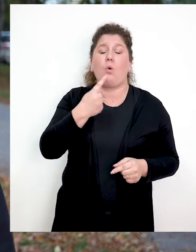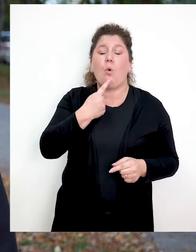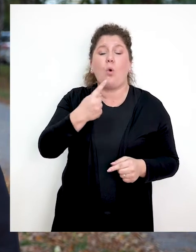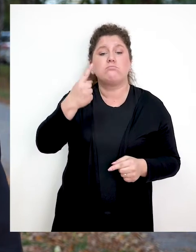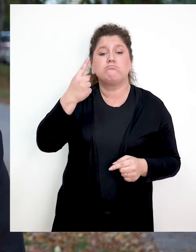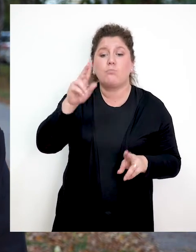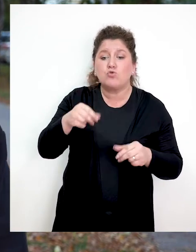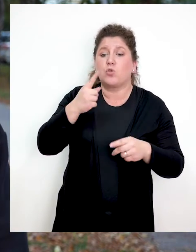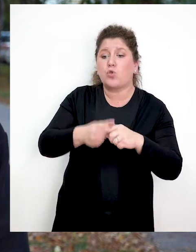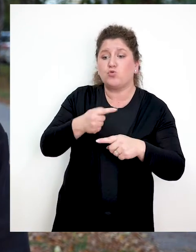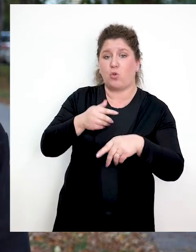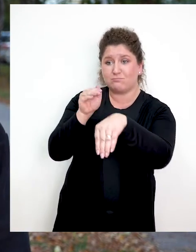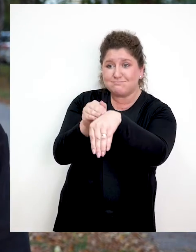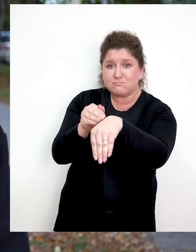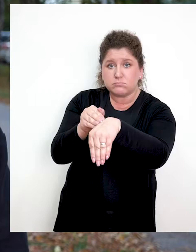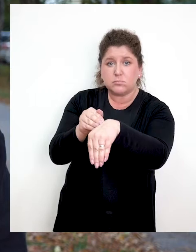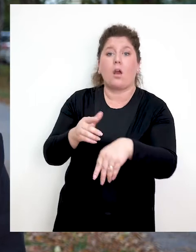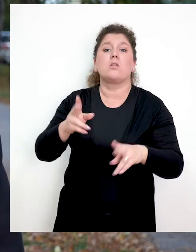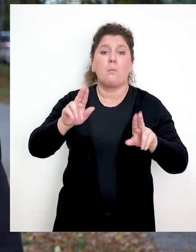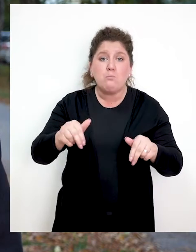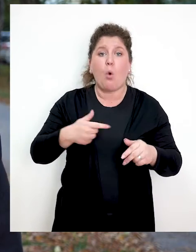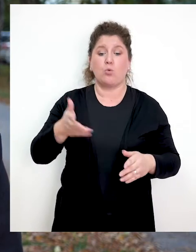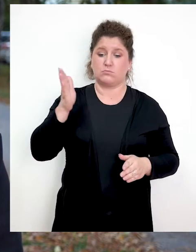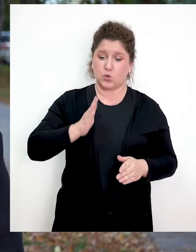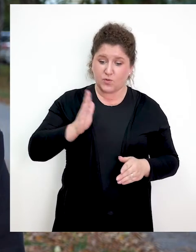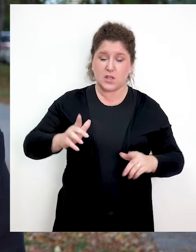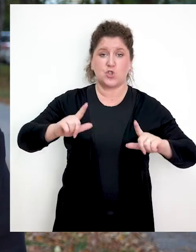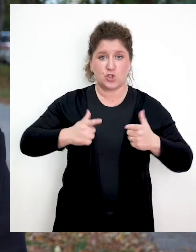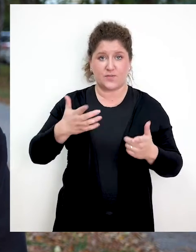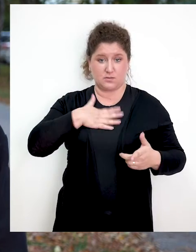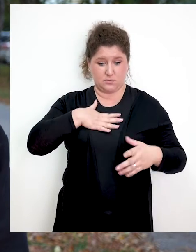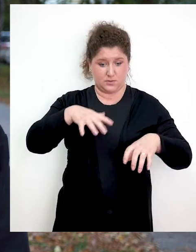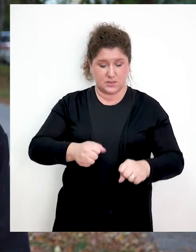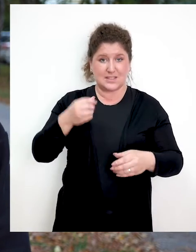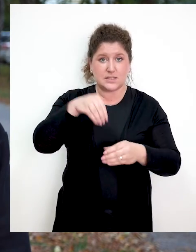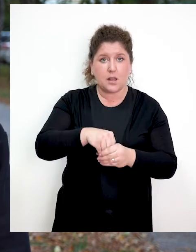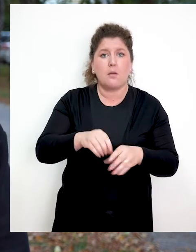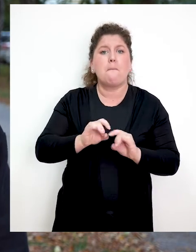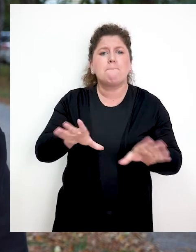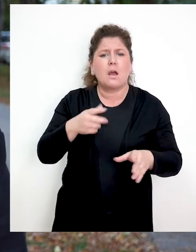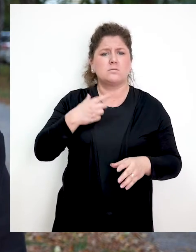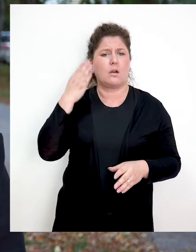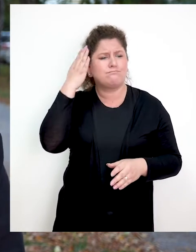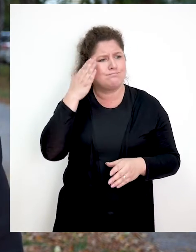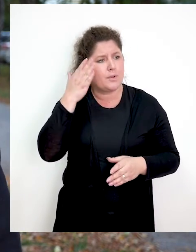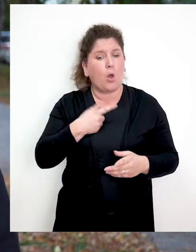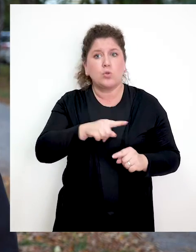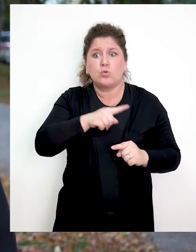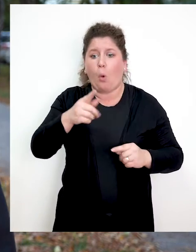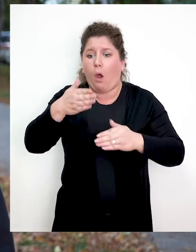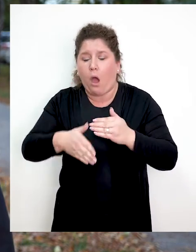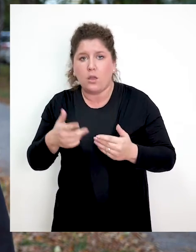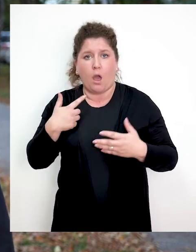da u suštini mogu dostojanstveno živjeti u svom stanu bez da razmišljaju do kada i kako će